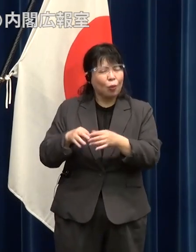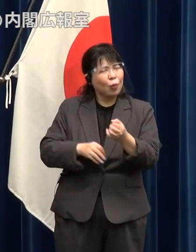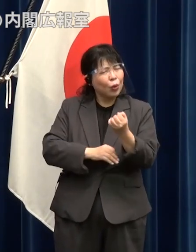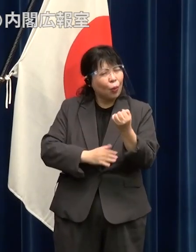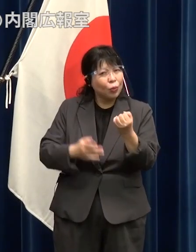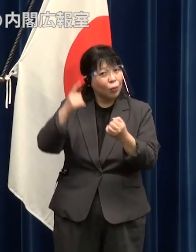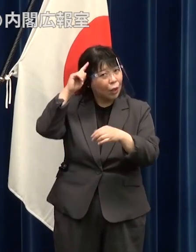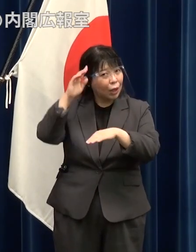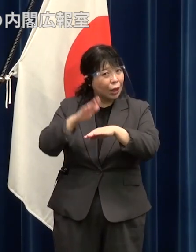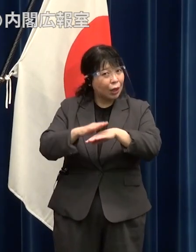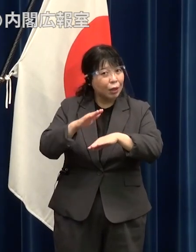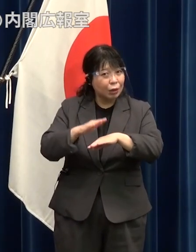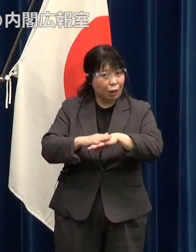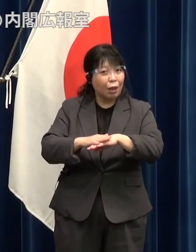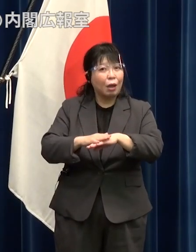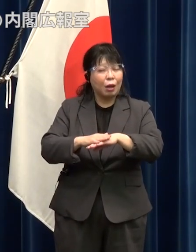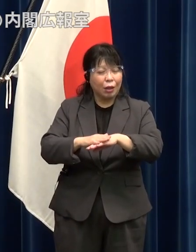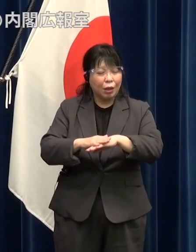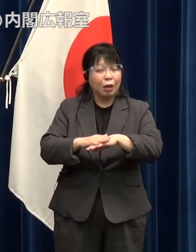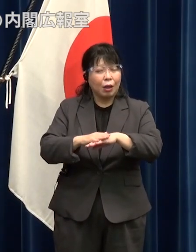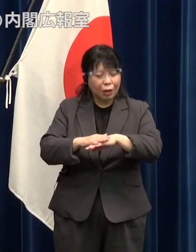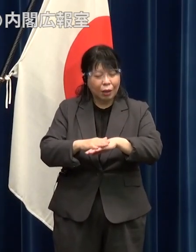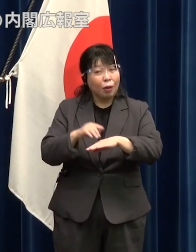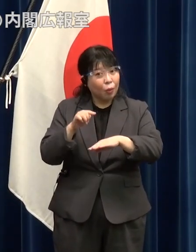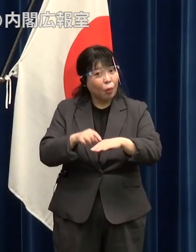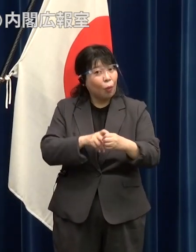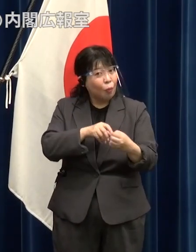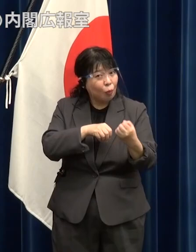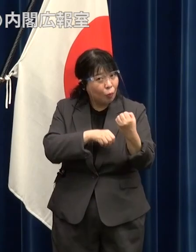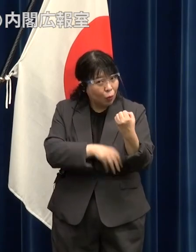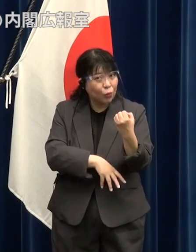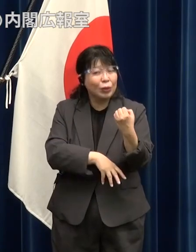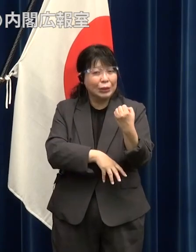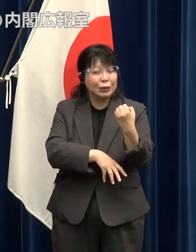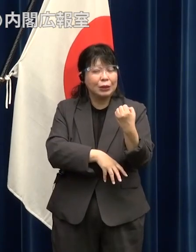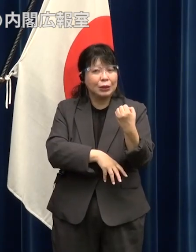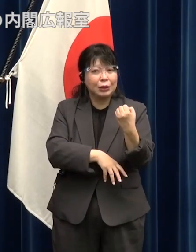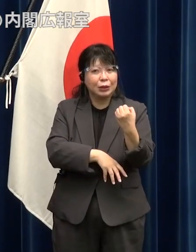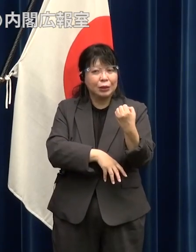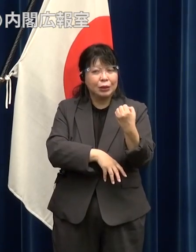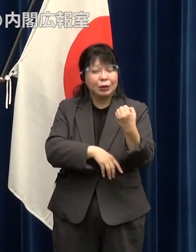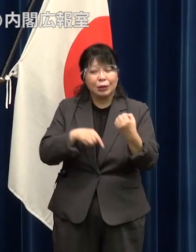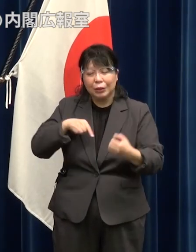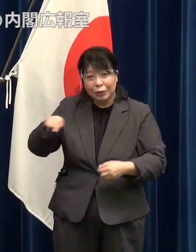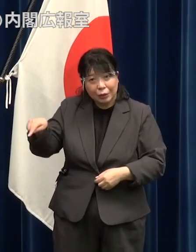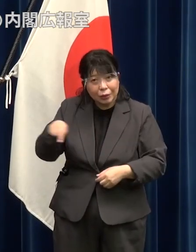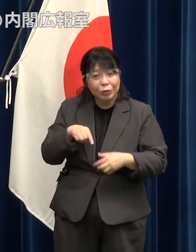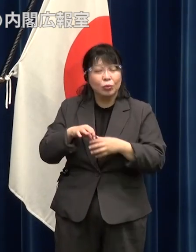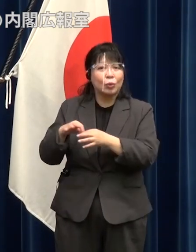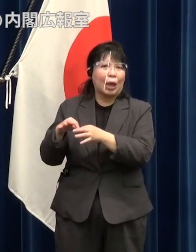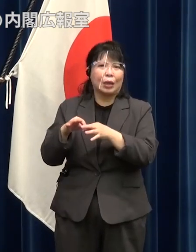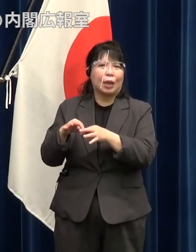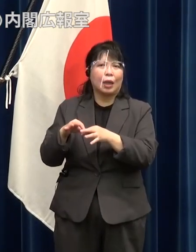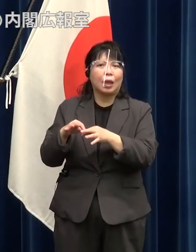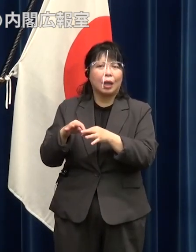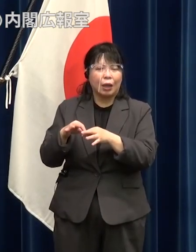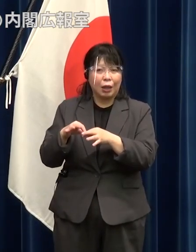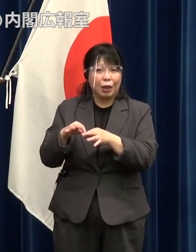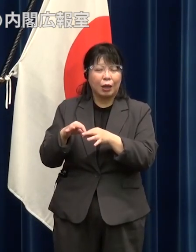ります。こういった考え方に基づいて、その日中関係のこ